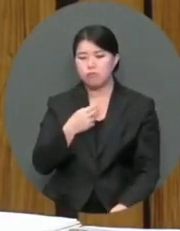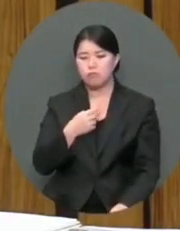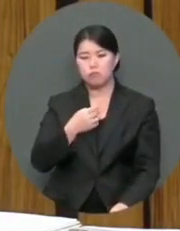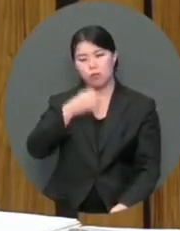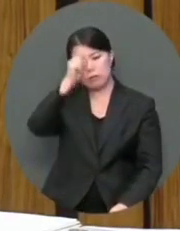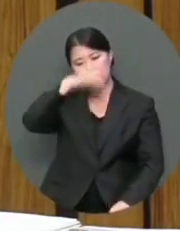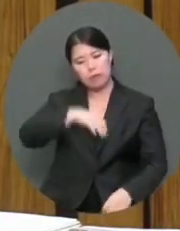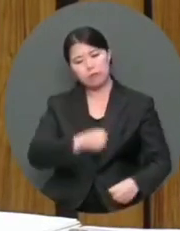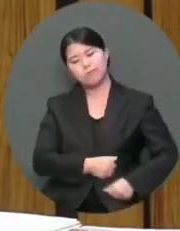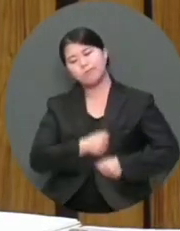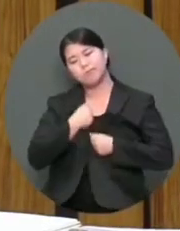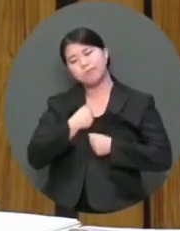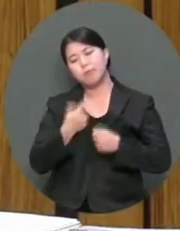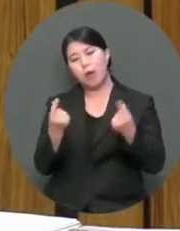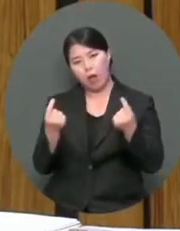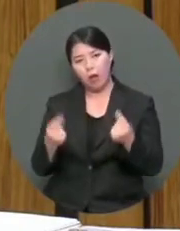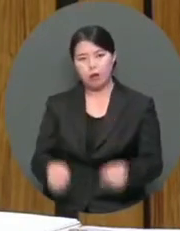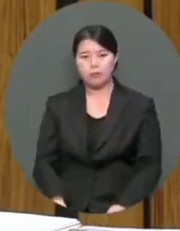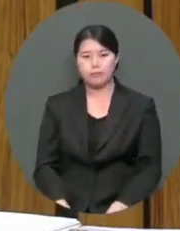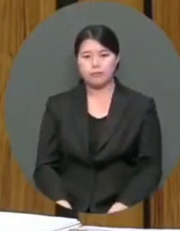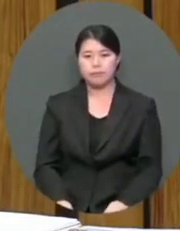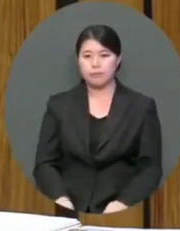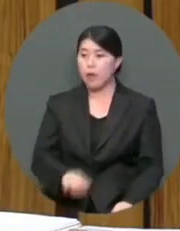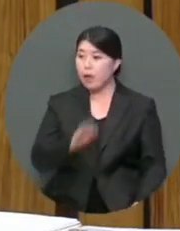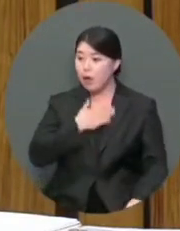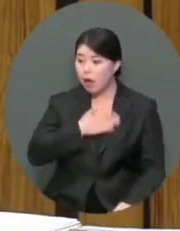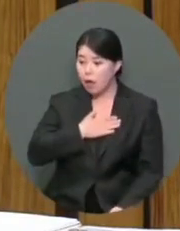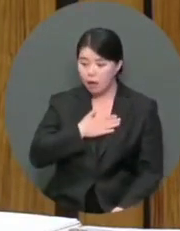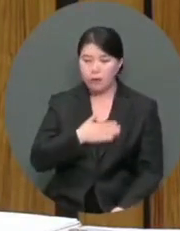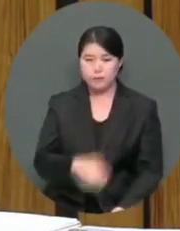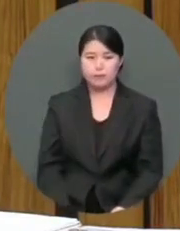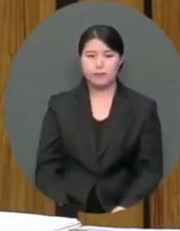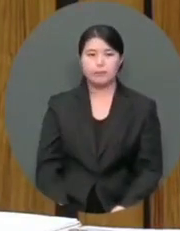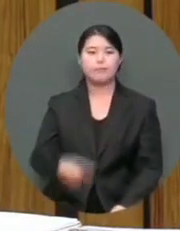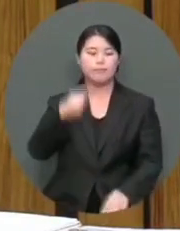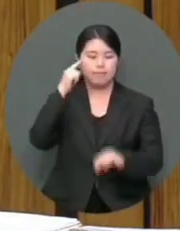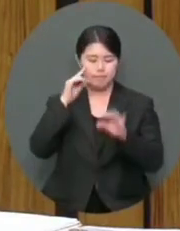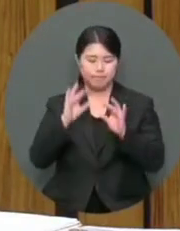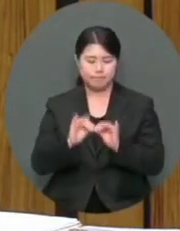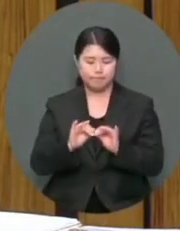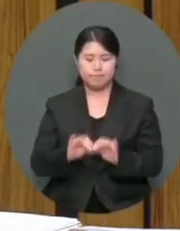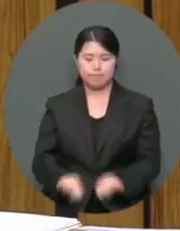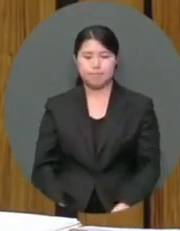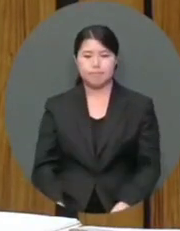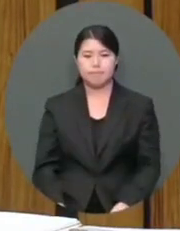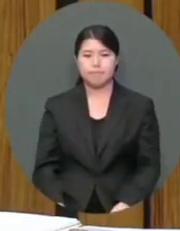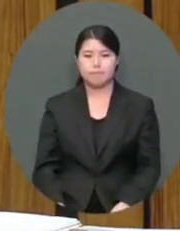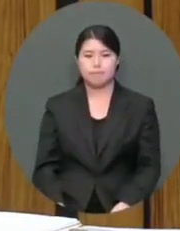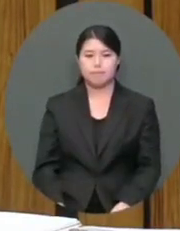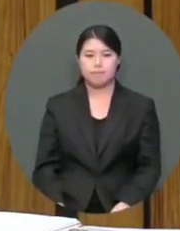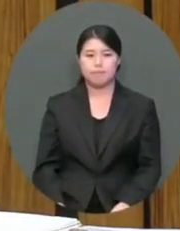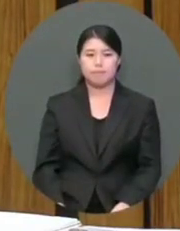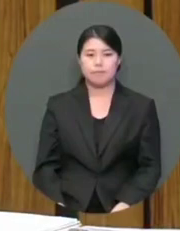나태해지죠. 똑같은 겁니다. 제 말 수긍되죠? 예, 전적으로 공감합니다.